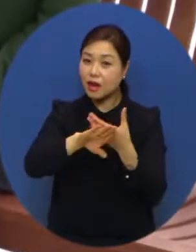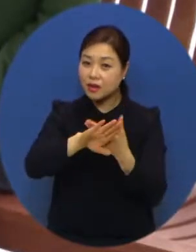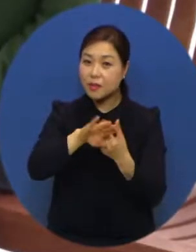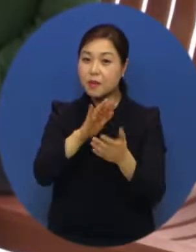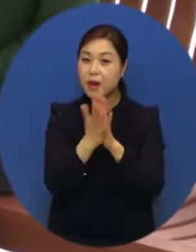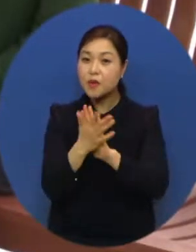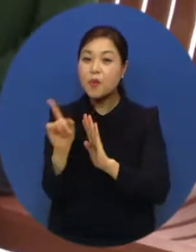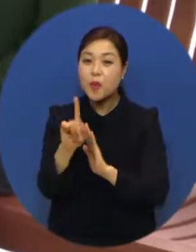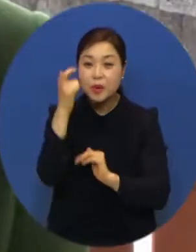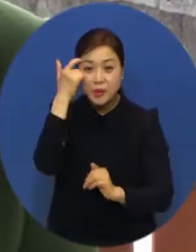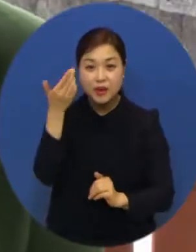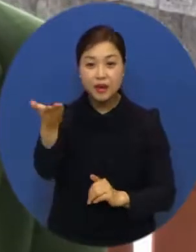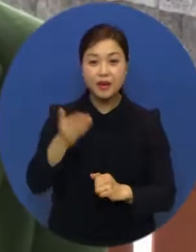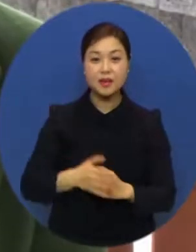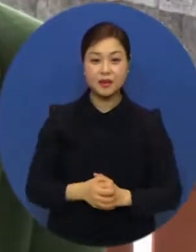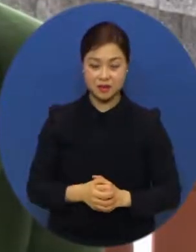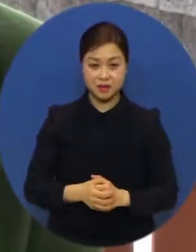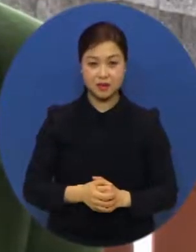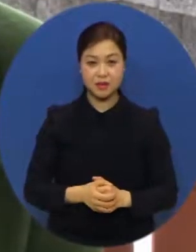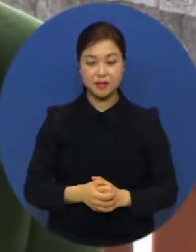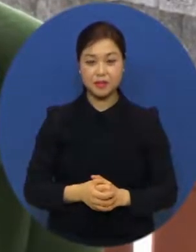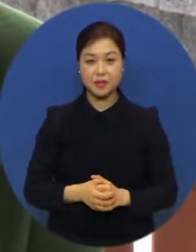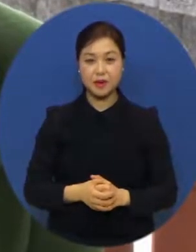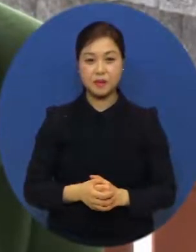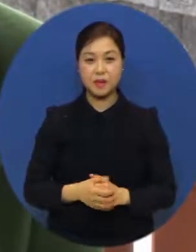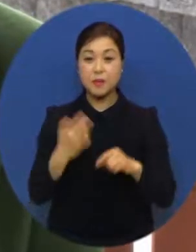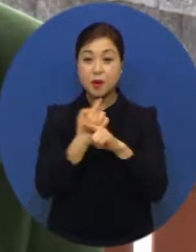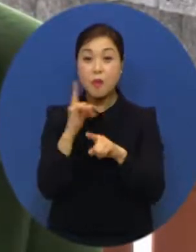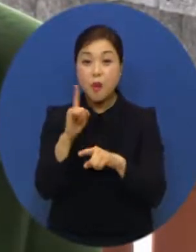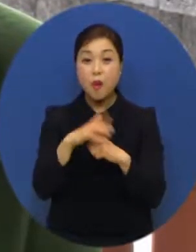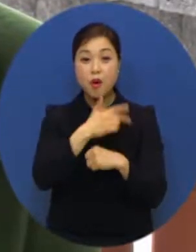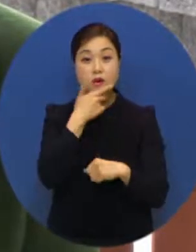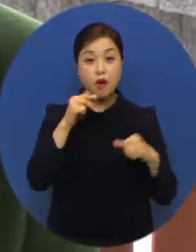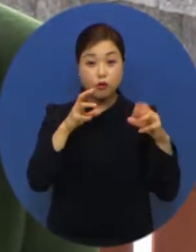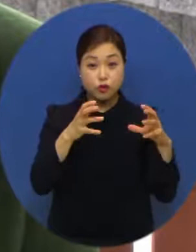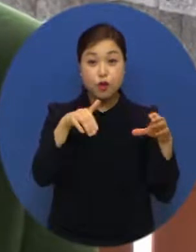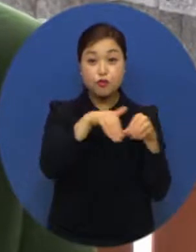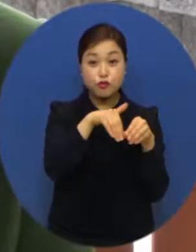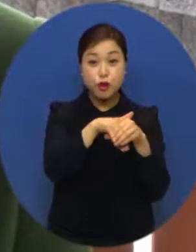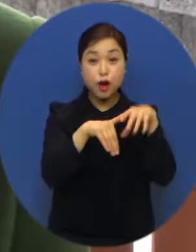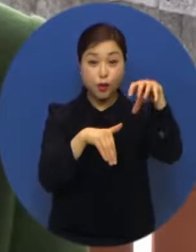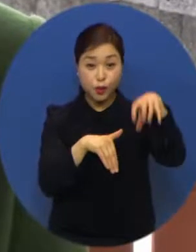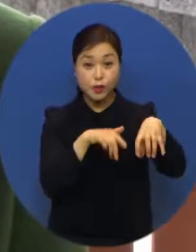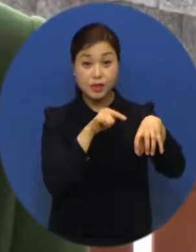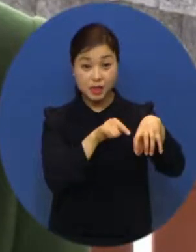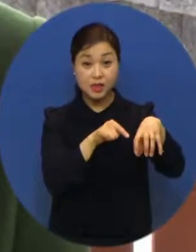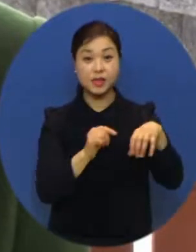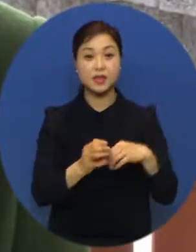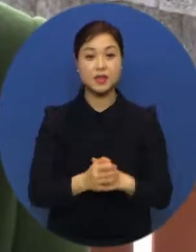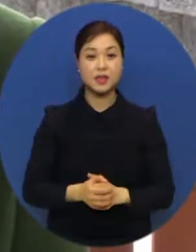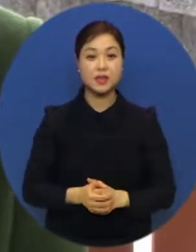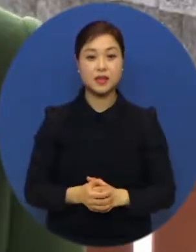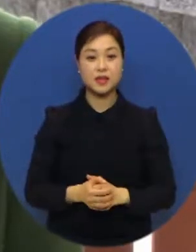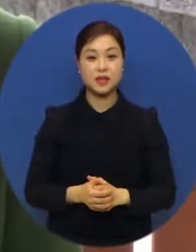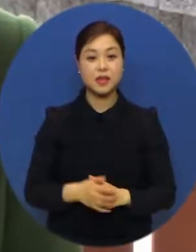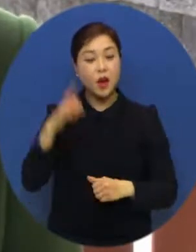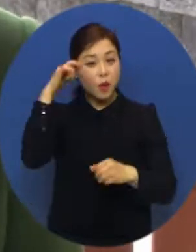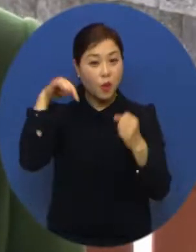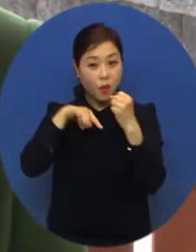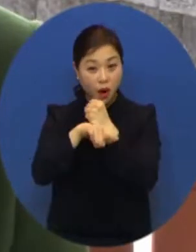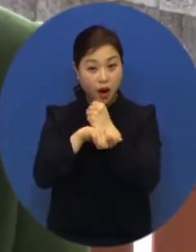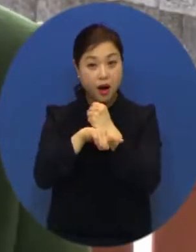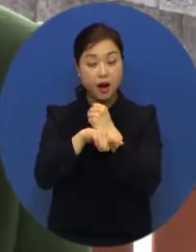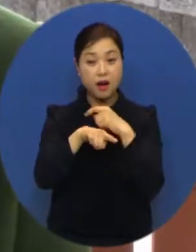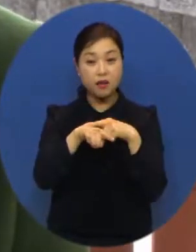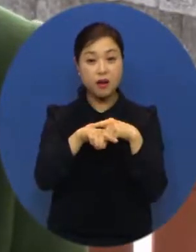같아요. 작년과 좀 다른 점은요. 영국 문화원이 이번에 이 과학 주제를 가지고 네.